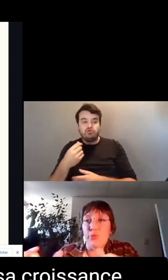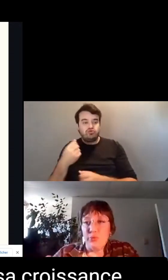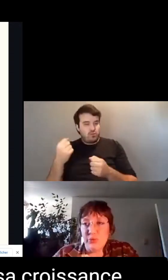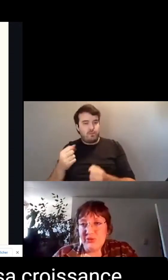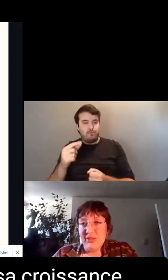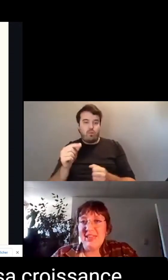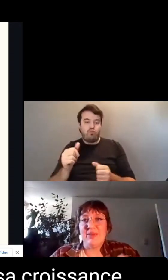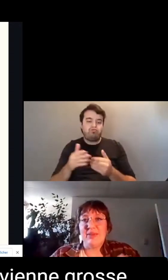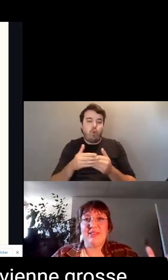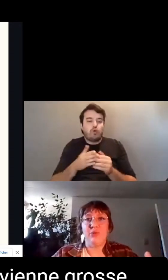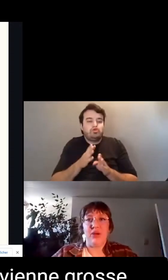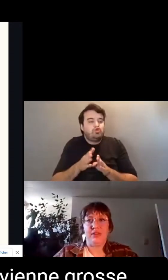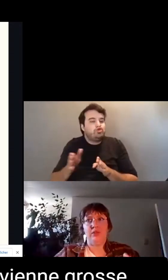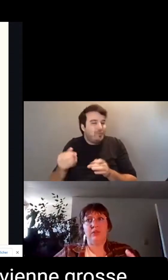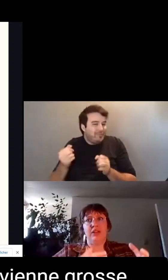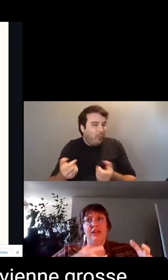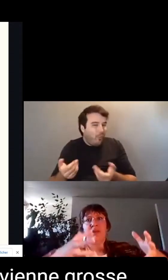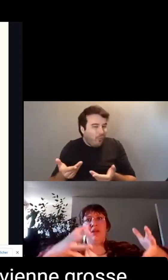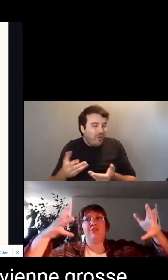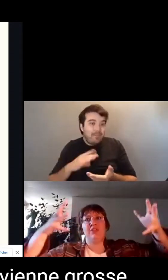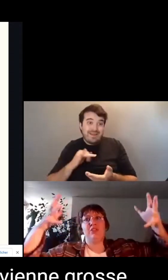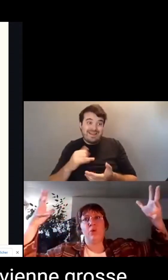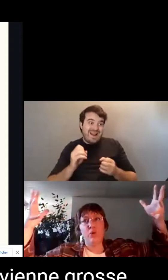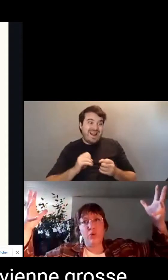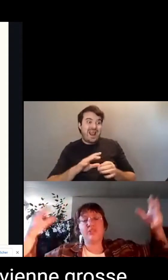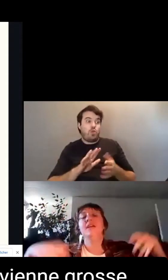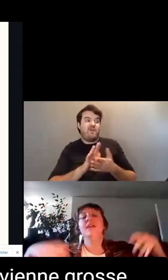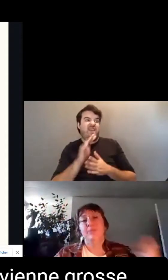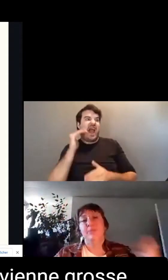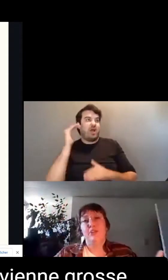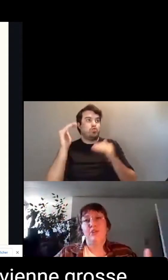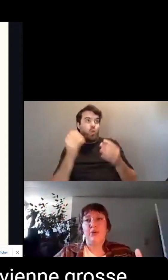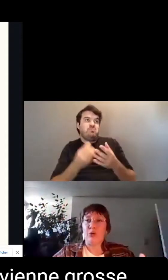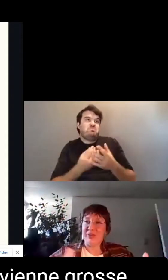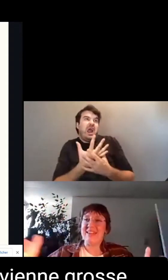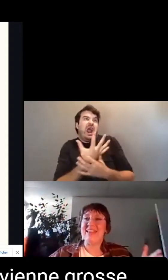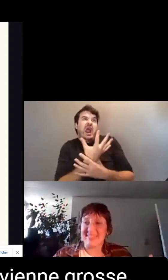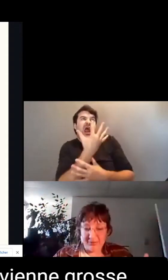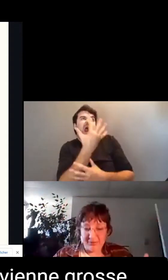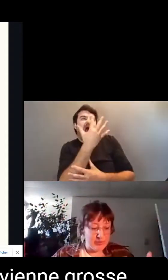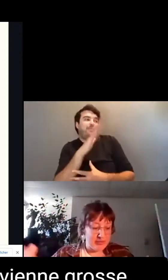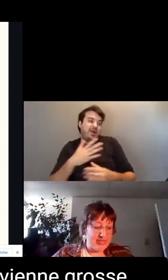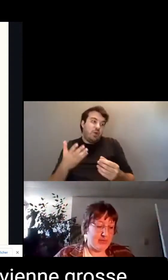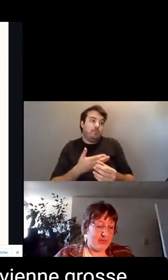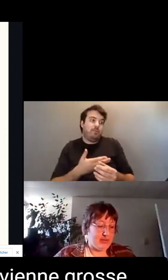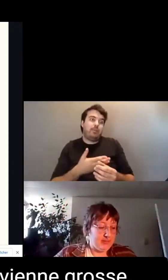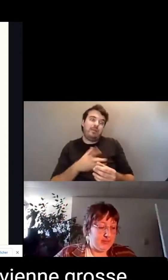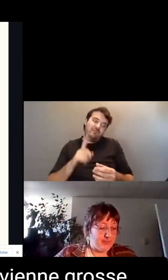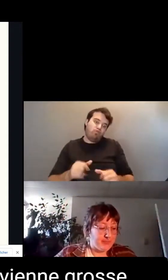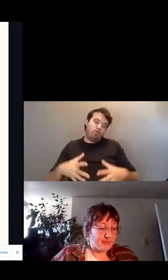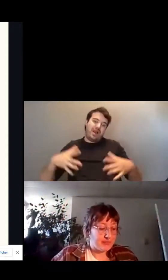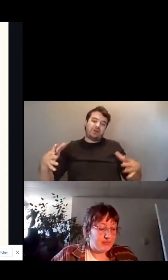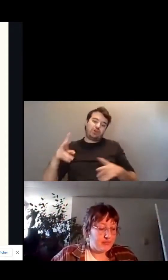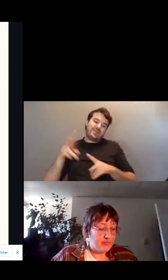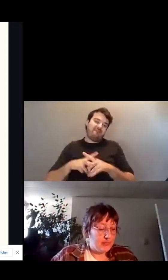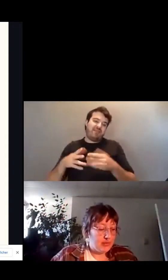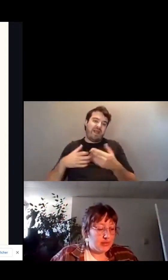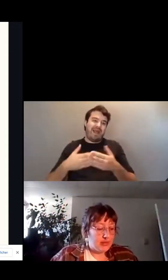entasser un peu plus. Mais si on veut attendre que la plante devienne grosse, bien là, il va falloir lui réserver plus d'espace.